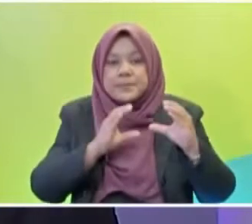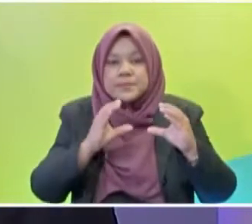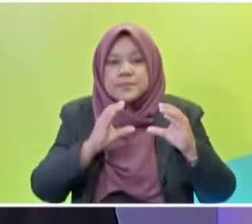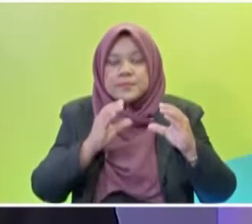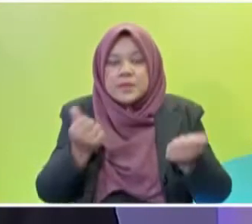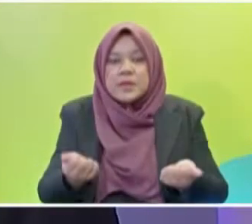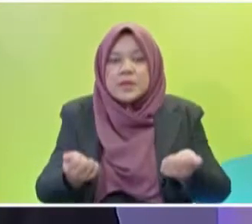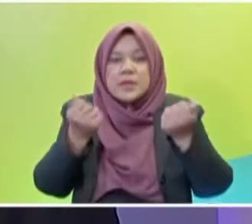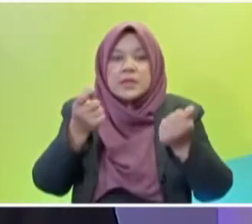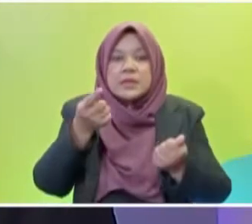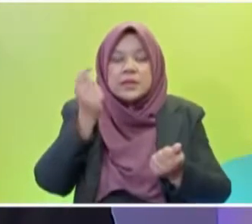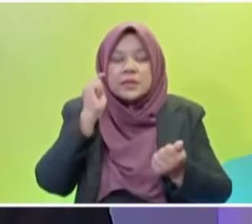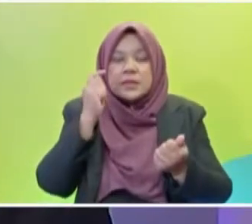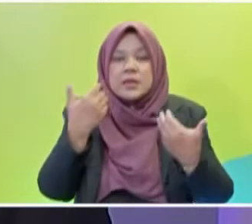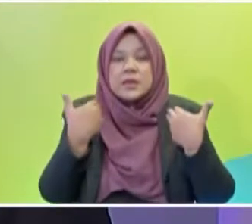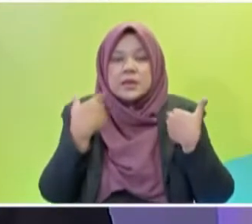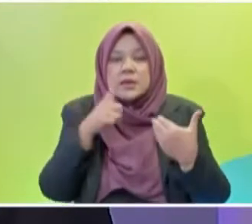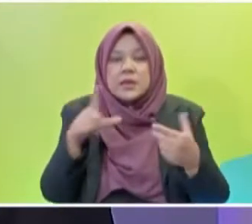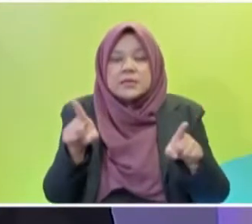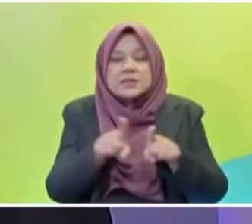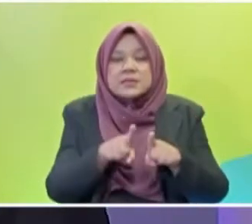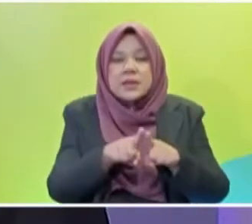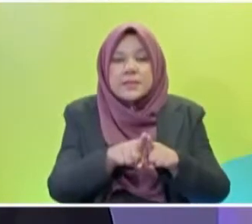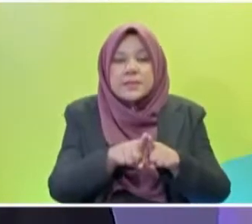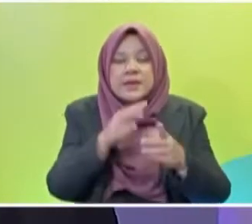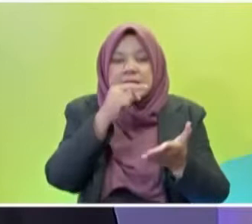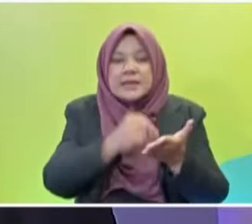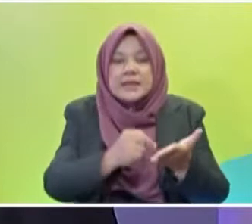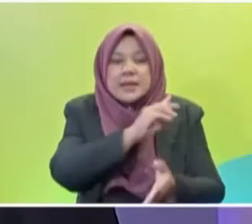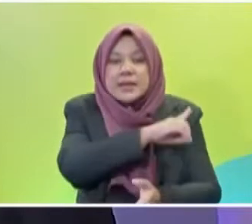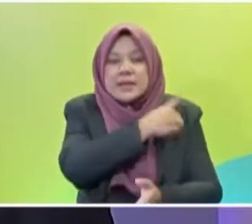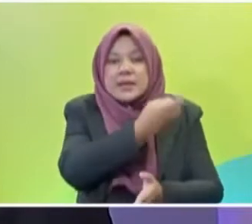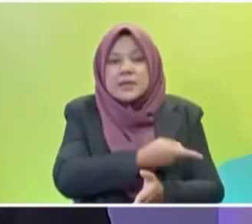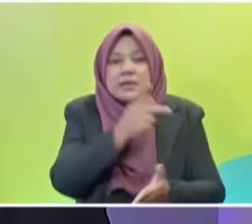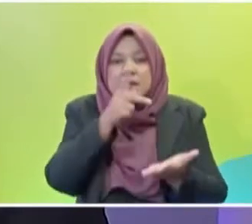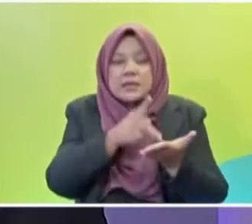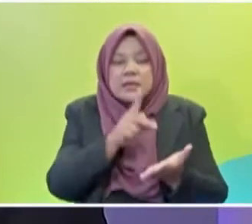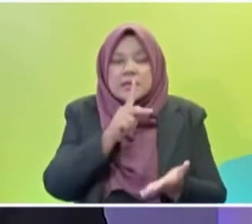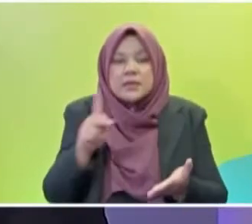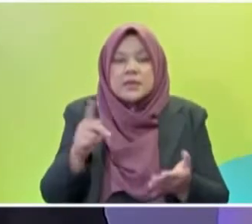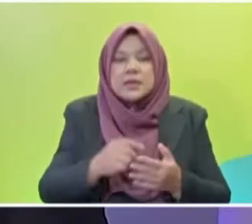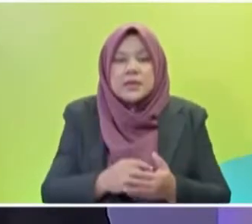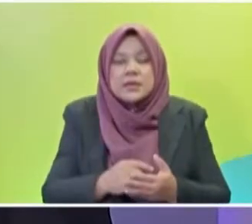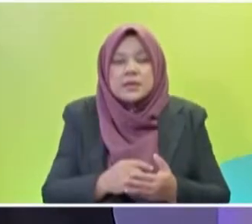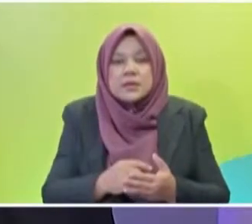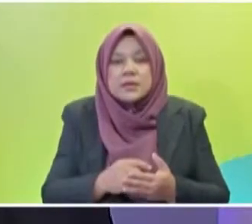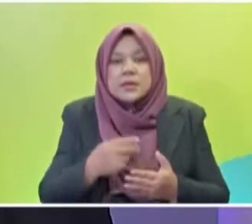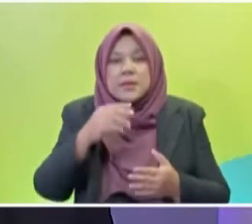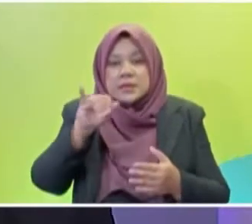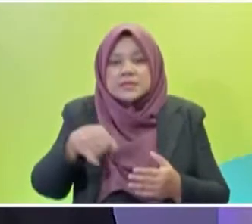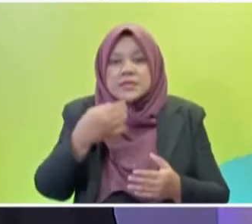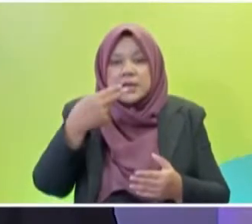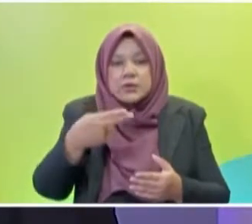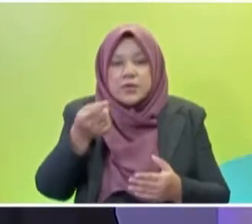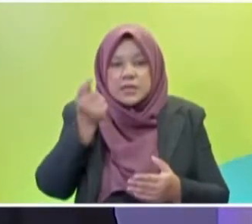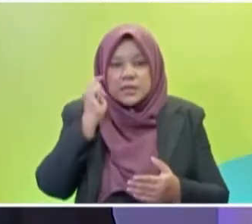angkat tadi adalah bersamaan dengan nilai daya yang kita kenakan kepada dia punya jet hidrolik tadi.